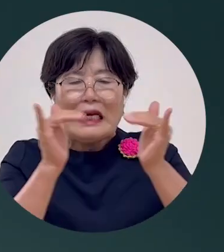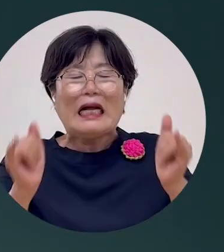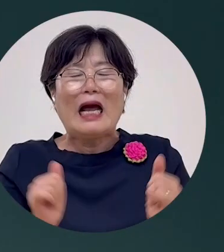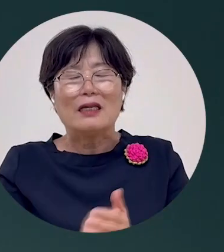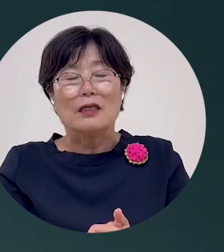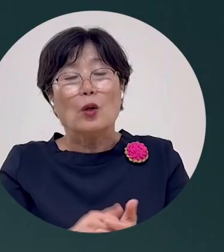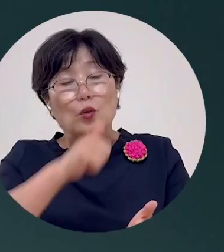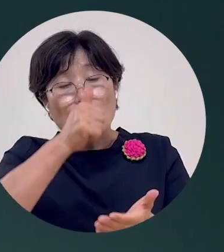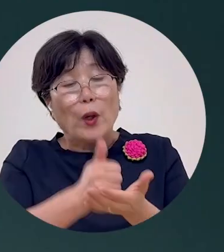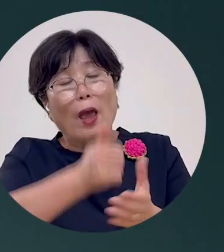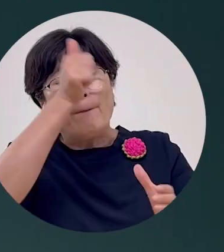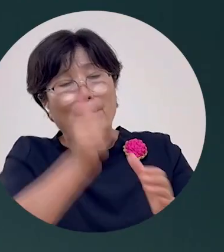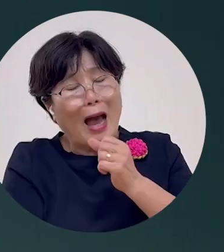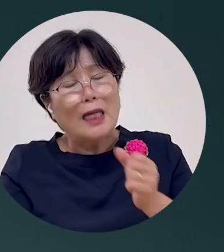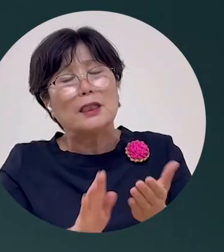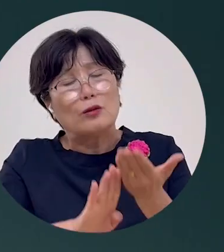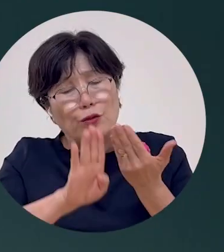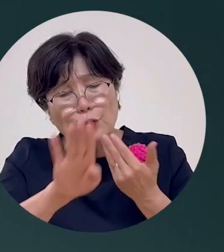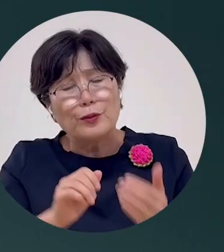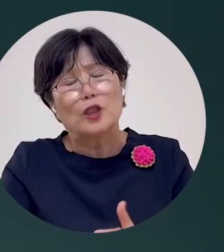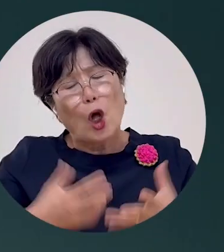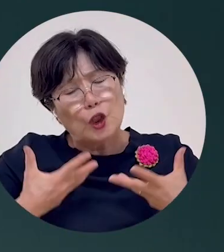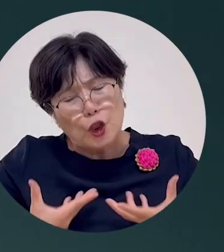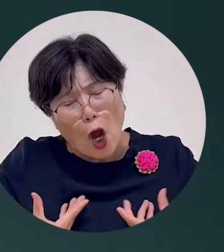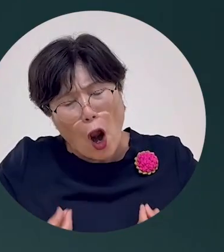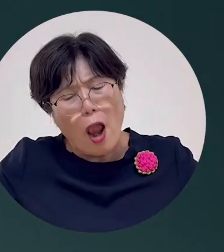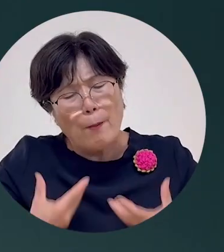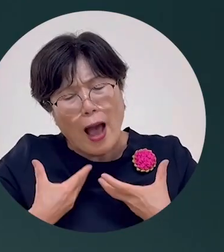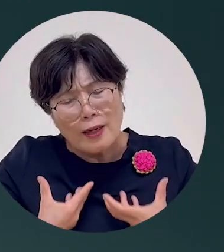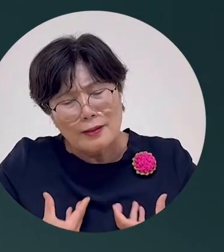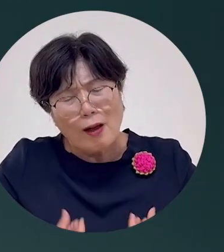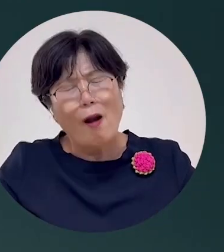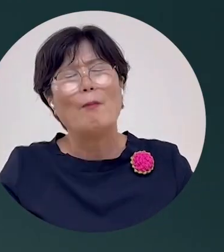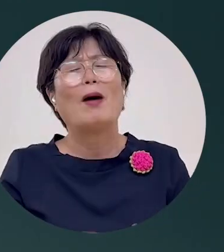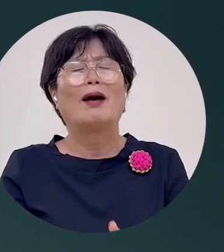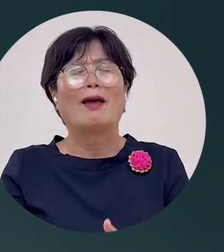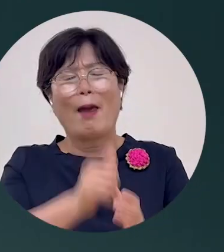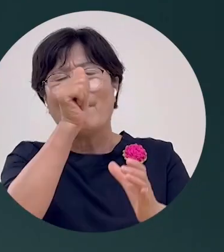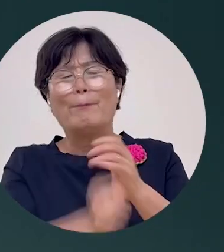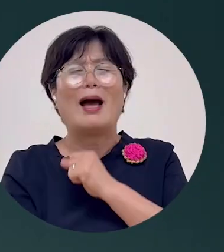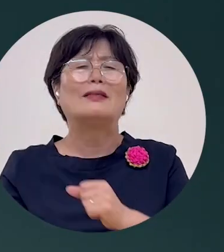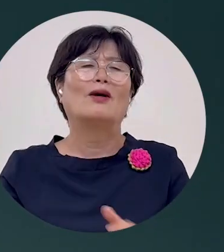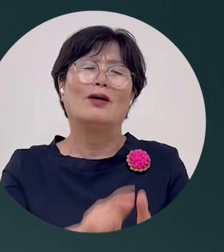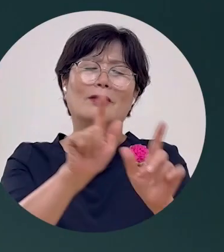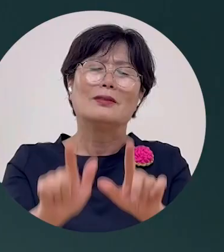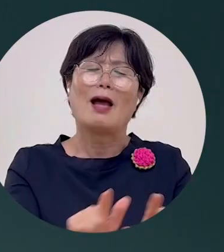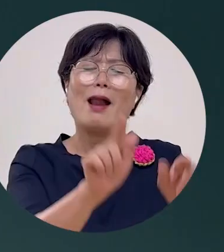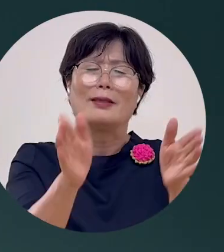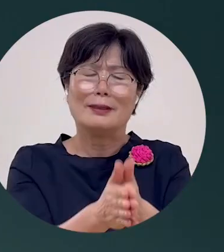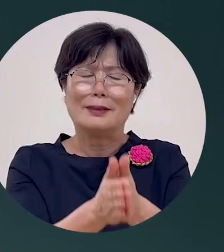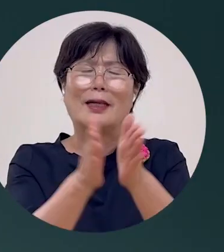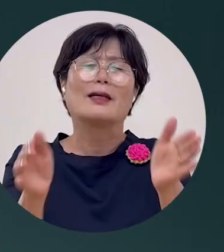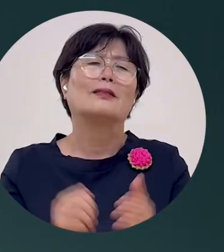절망의 구렁텅이로 한없이 곤두박질 쳤습니다. 자, 이제 타락한